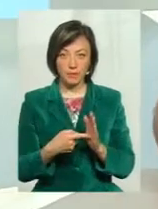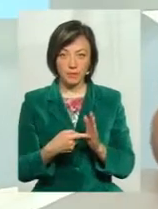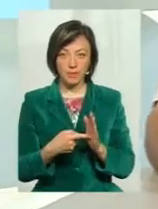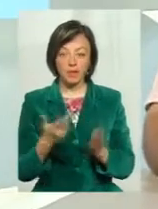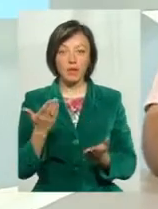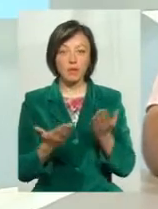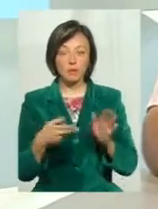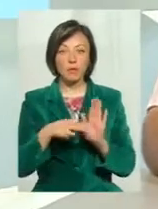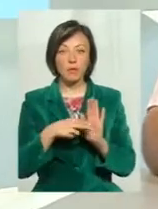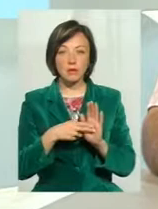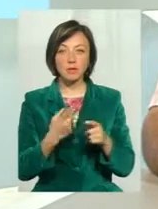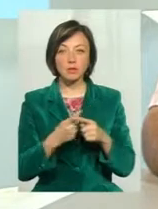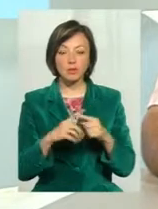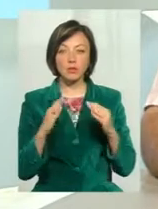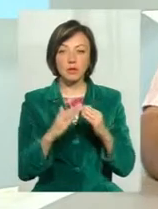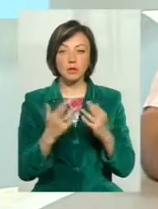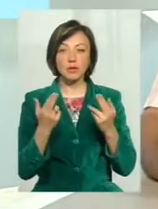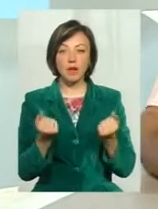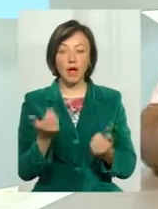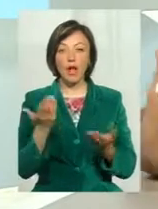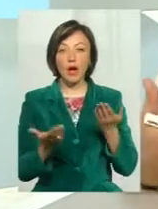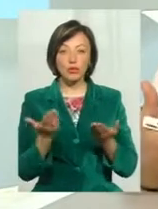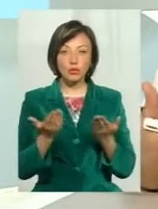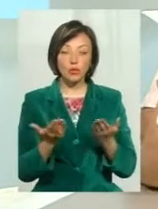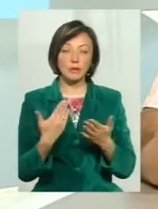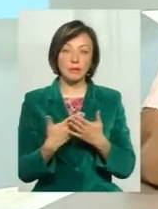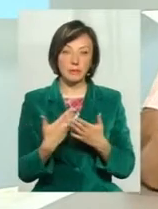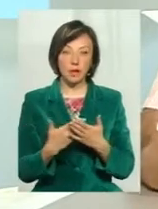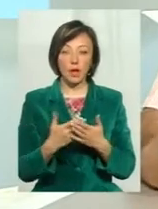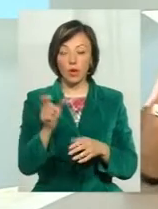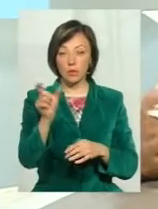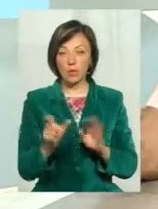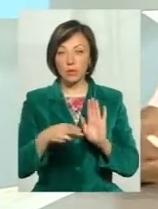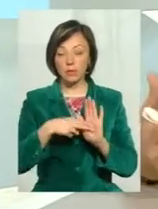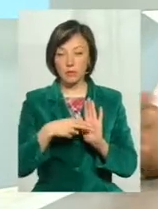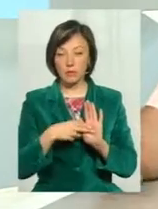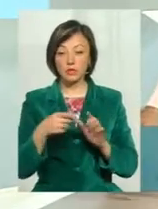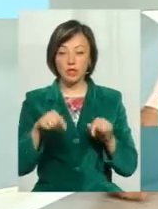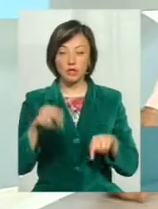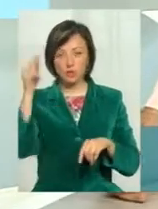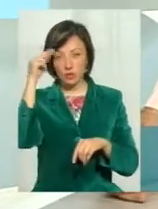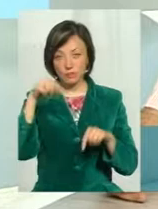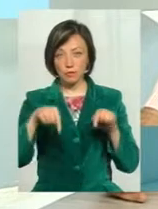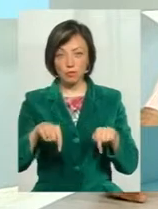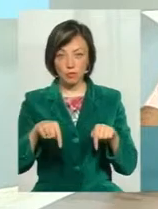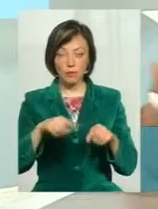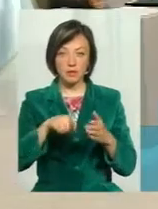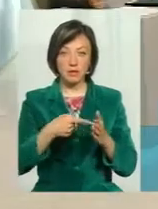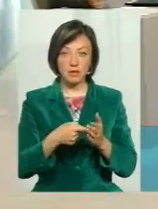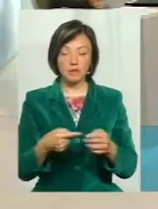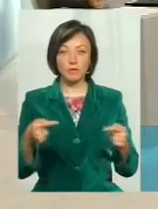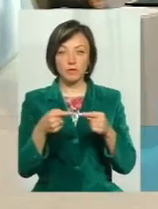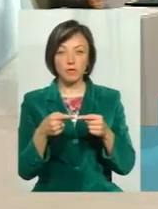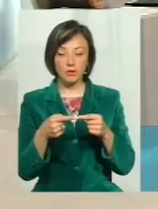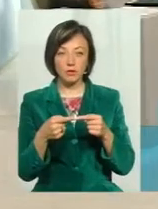в цьому домогосподарстві, то так. Якщо, як правило, будемо говорити, якщо вона зареєстрована, значить вона десь вчиться в цьому населеному пункті, відповідно,